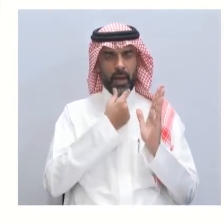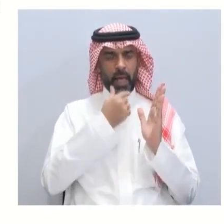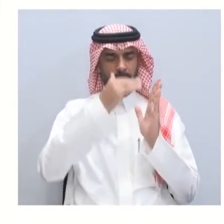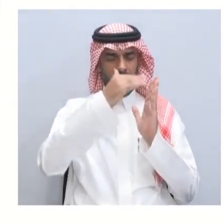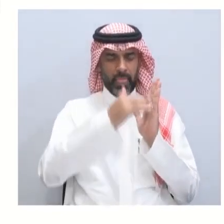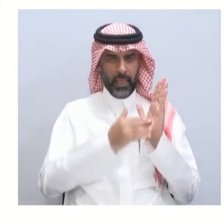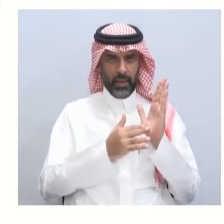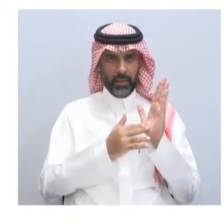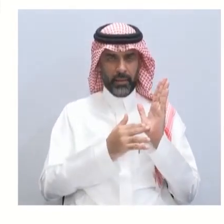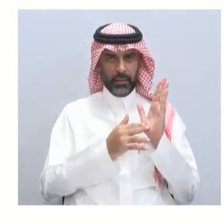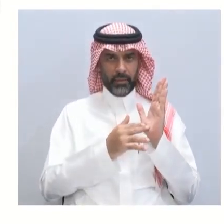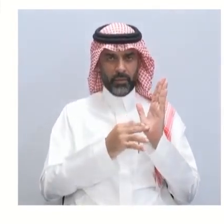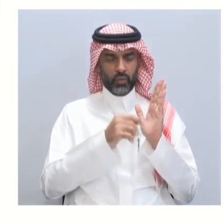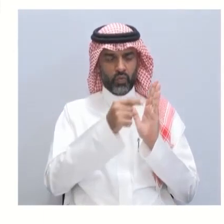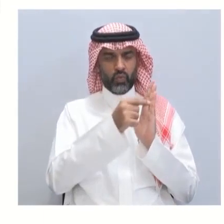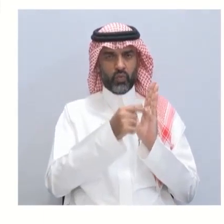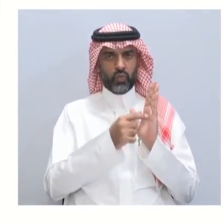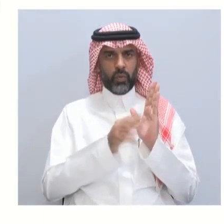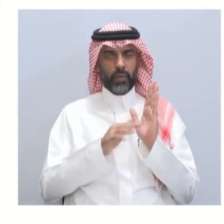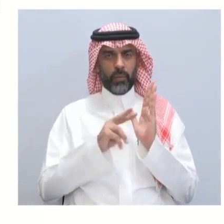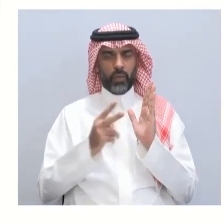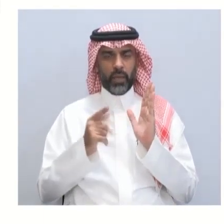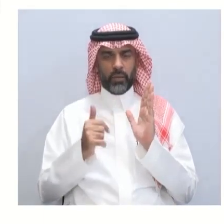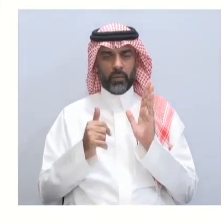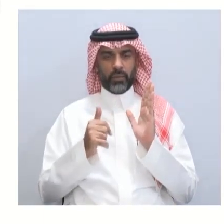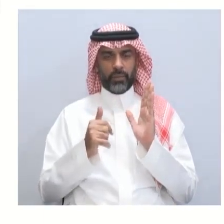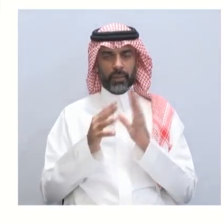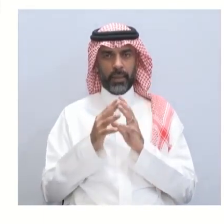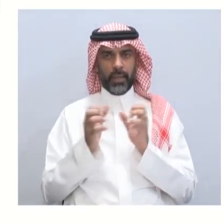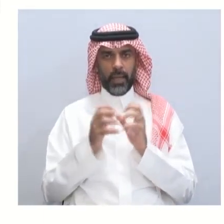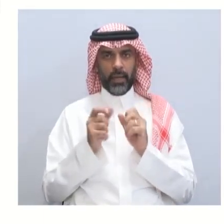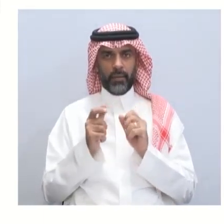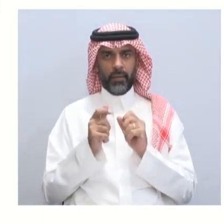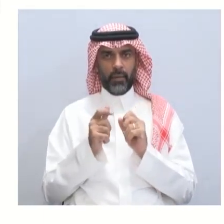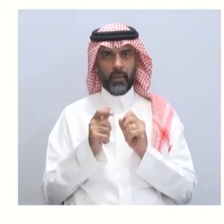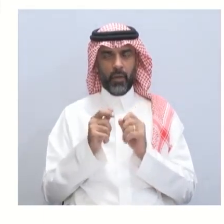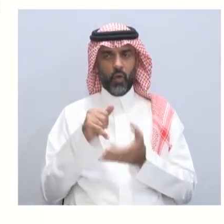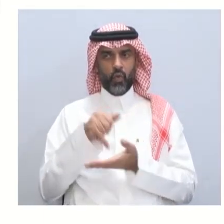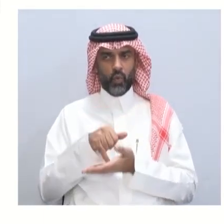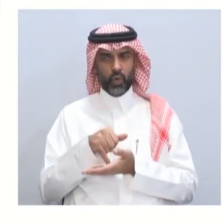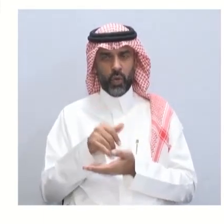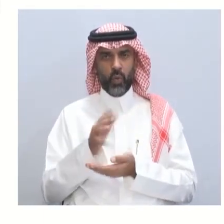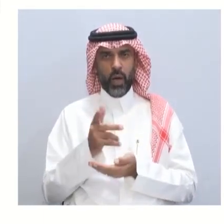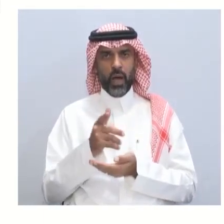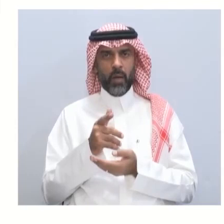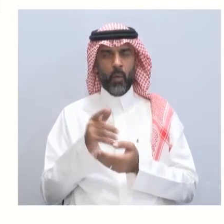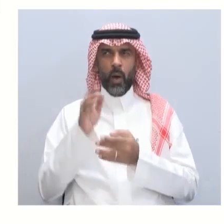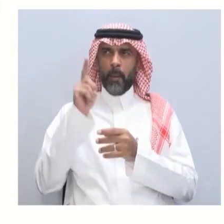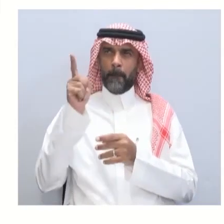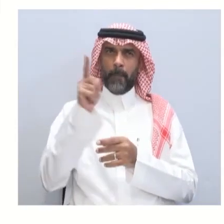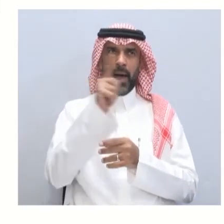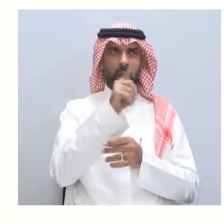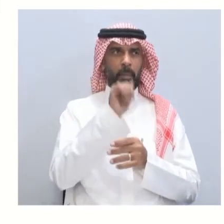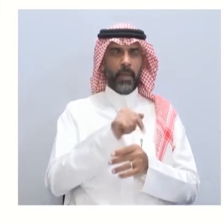تحتوي على المتغير الخاص بتعريف المدن او عفوا المعالم